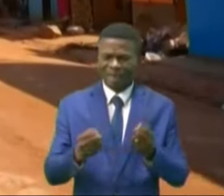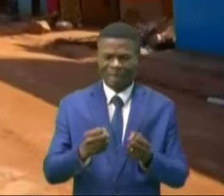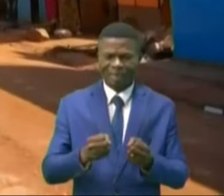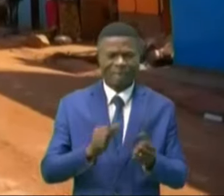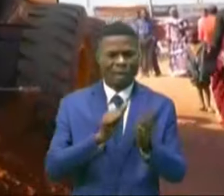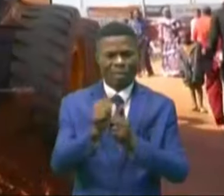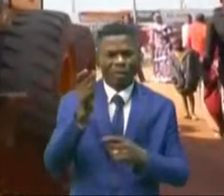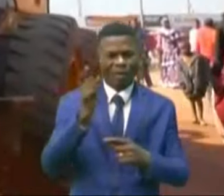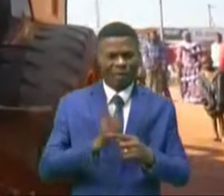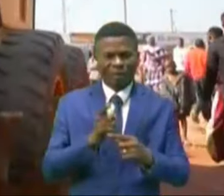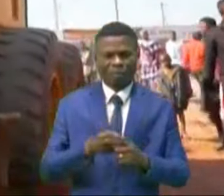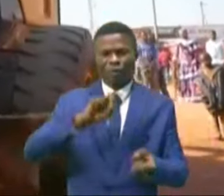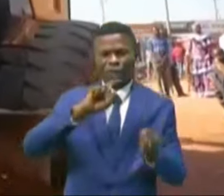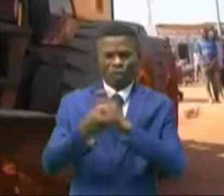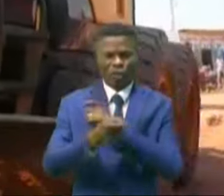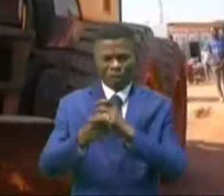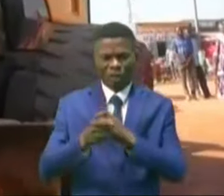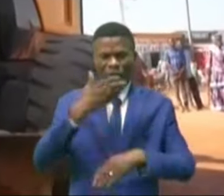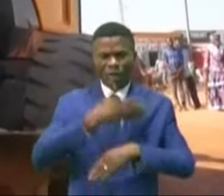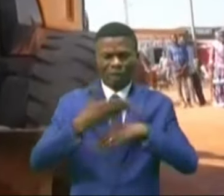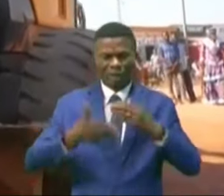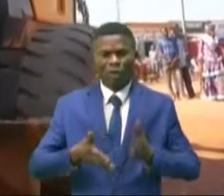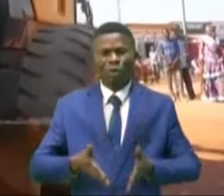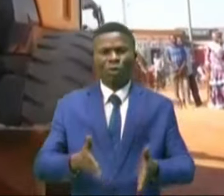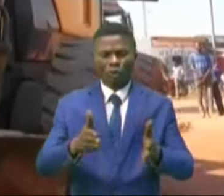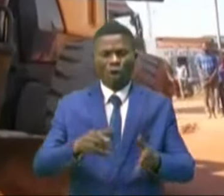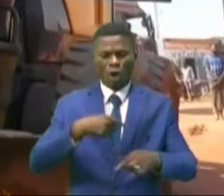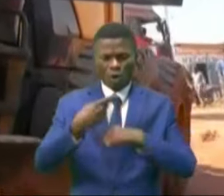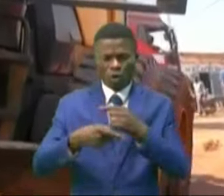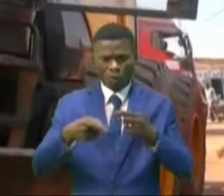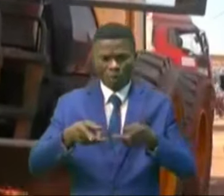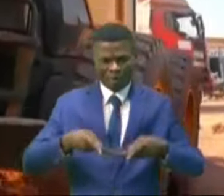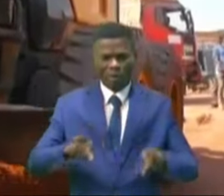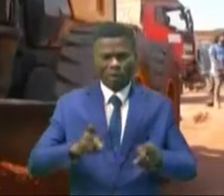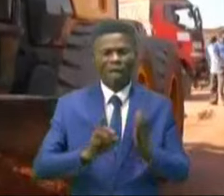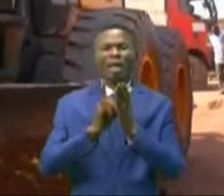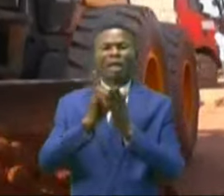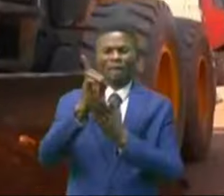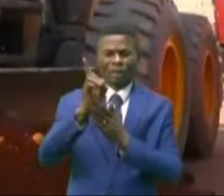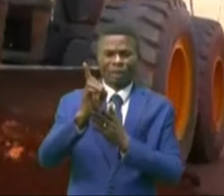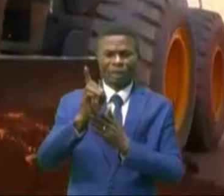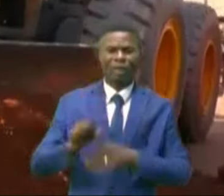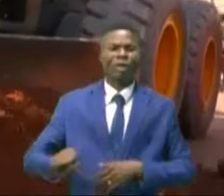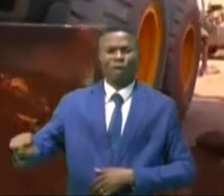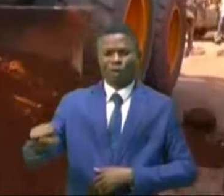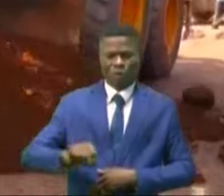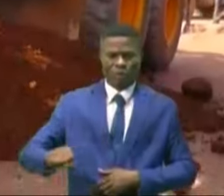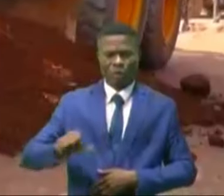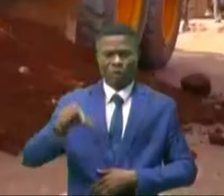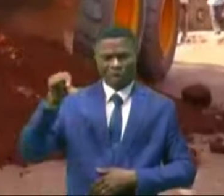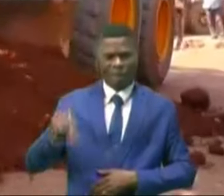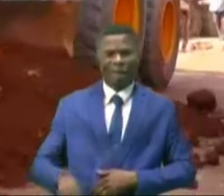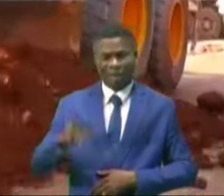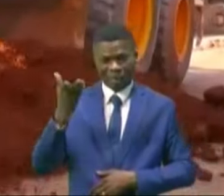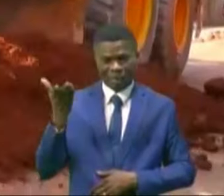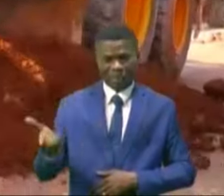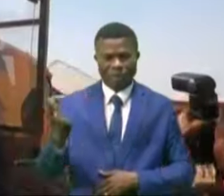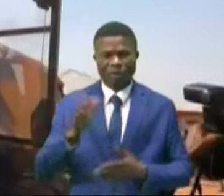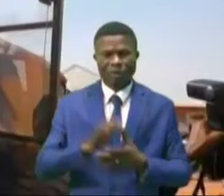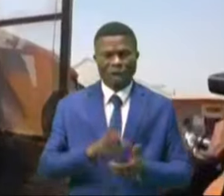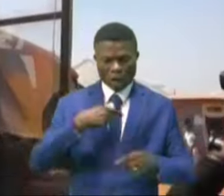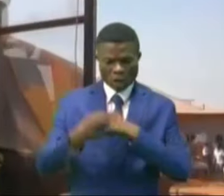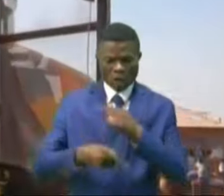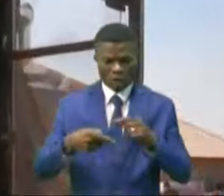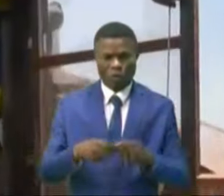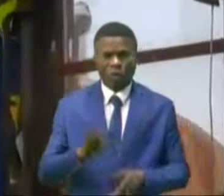Cette modernisation des infrastructures routières ouvre la voie au développement de ces villages et quartiers Moussampo. Le lancement